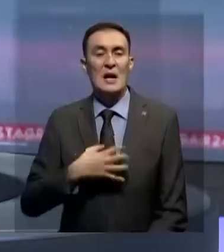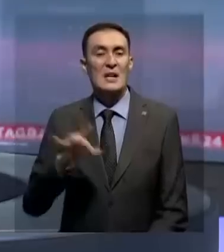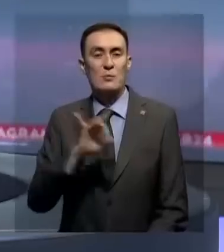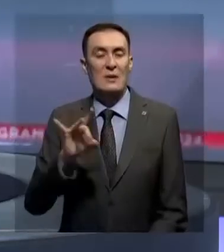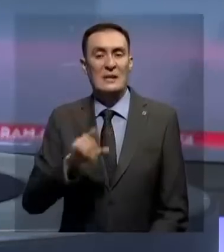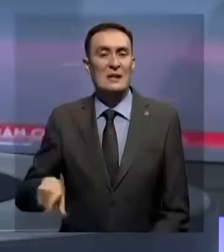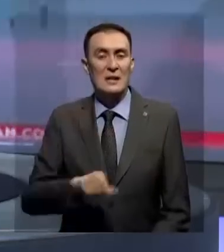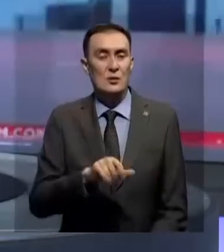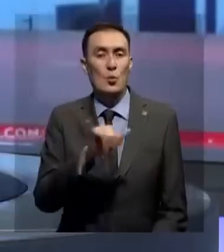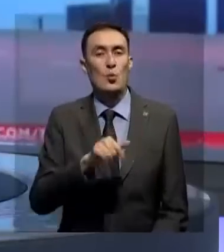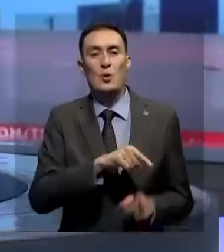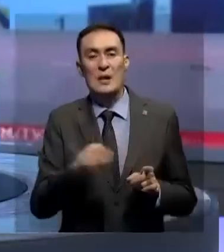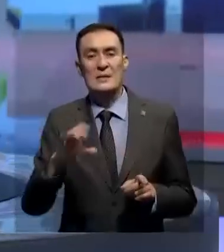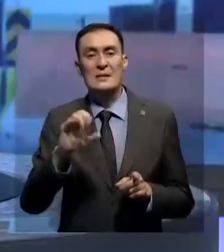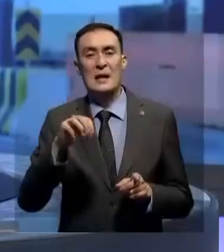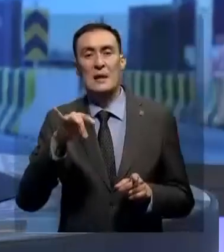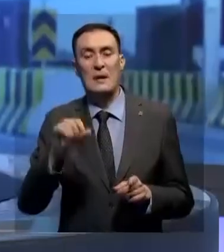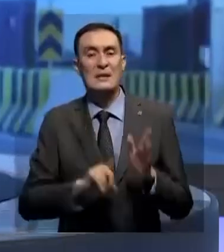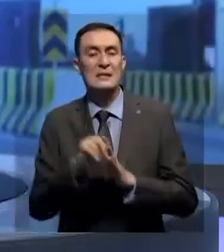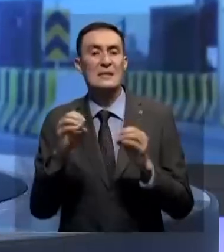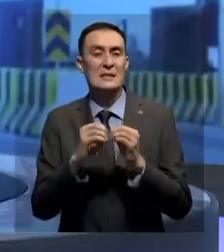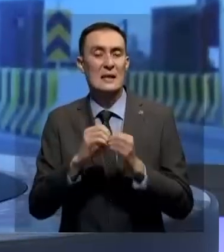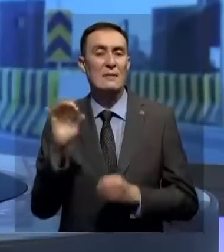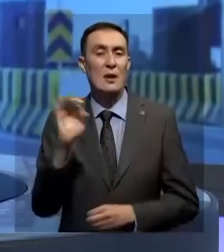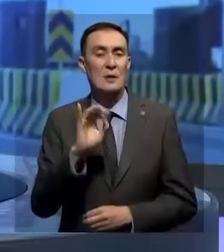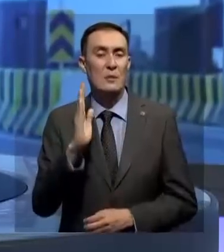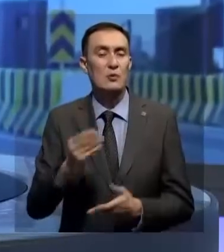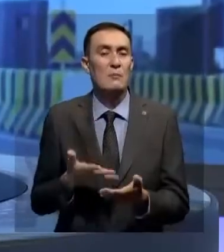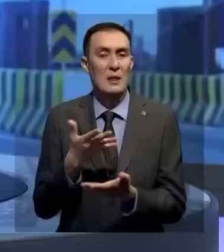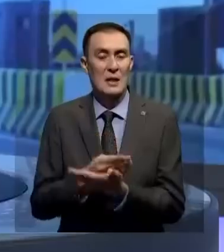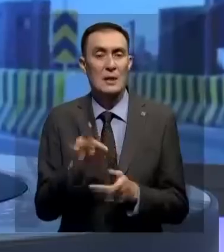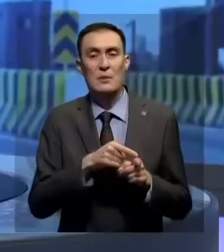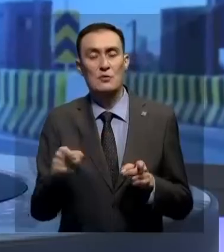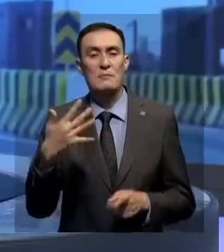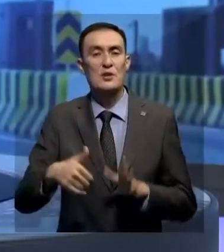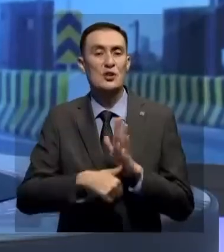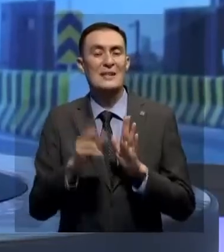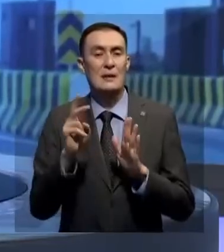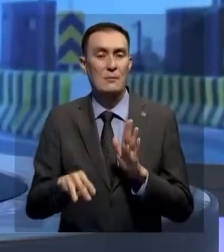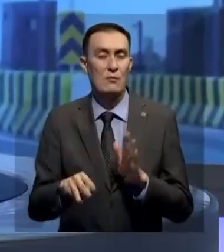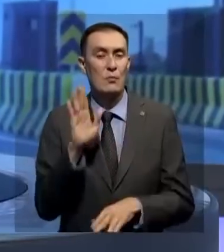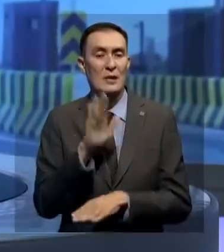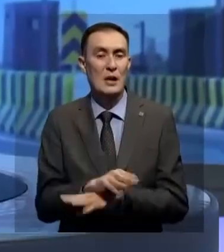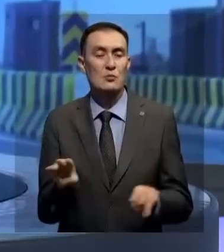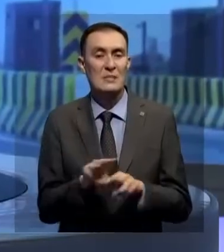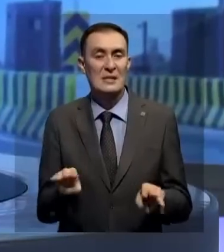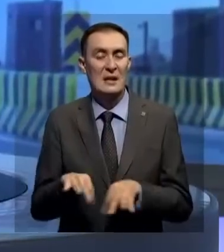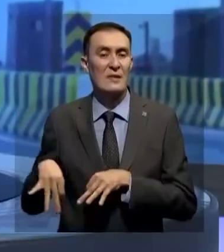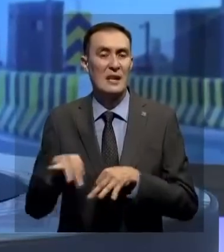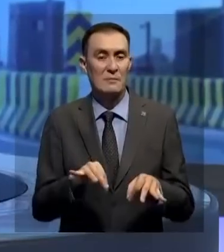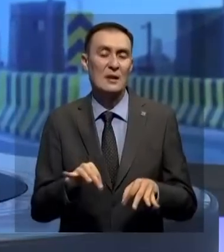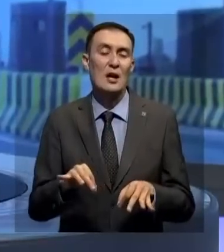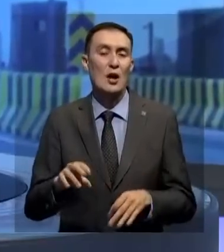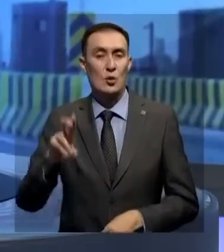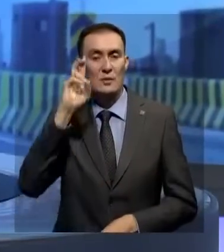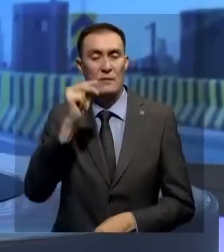Республиканская трасса Уральск-Самара с 10 октября станет платной. Протяженность участка 56 километров. Согласно приказу министра